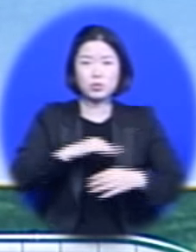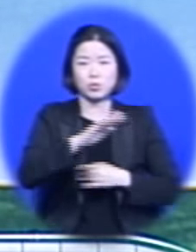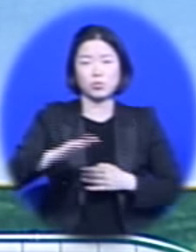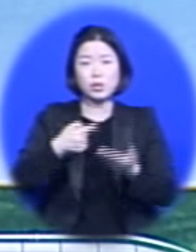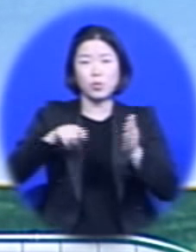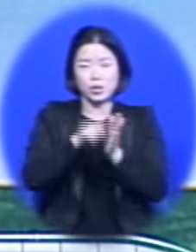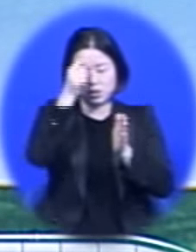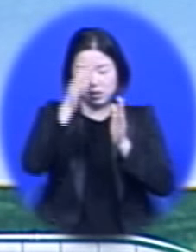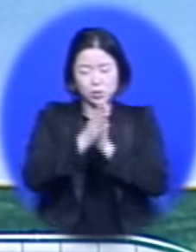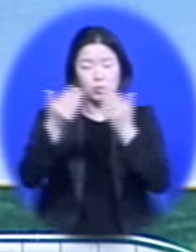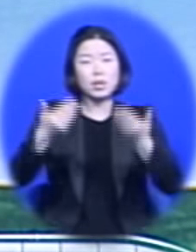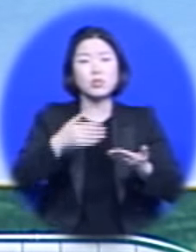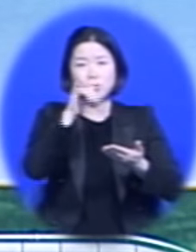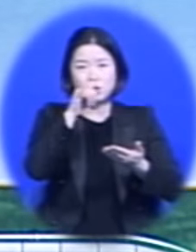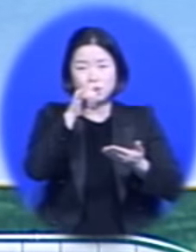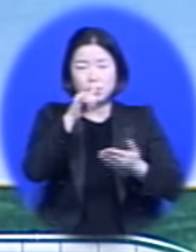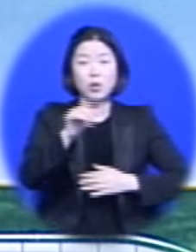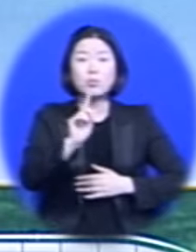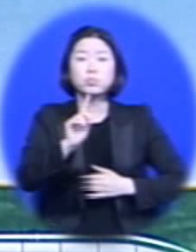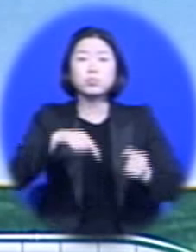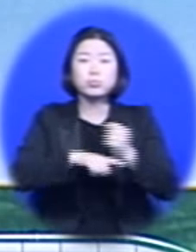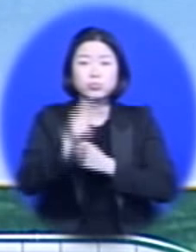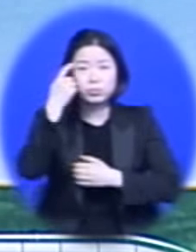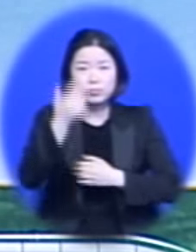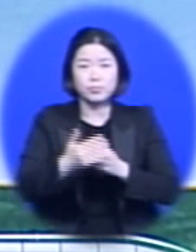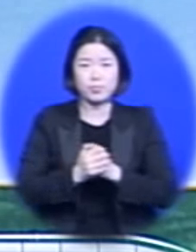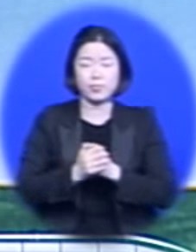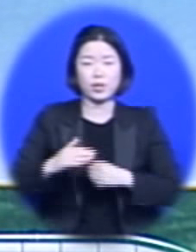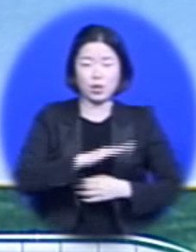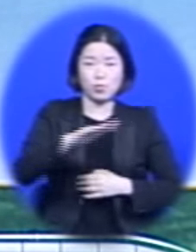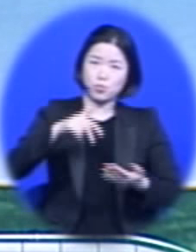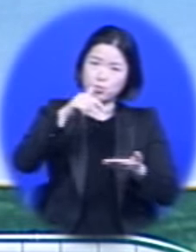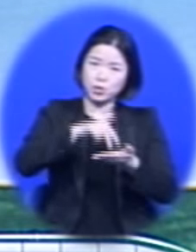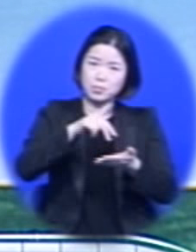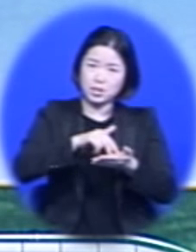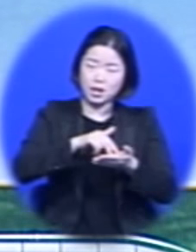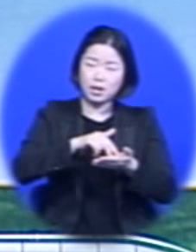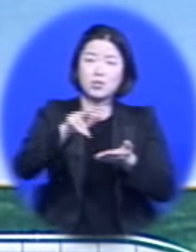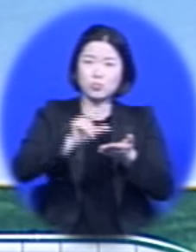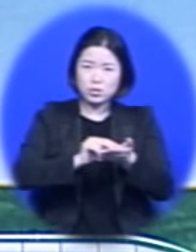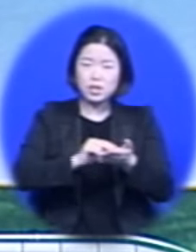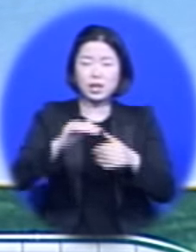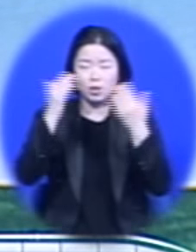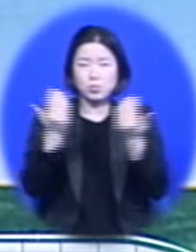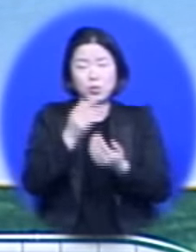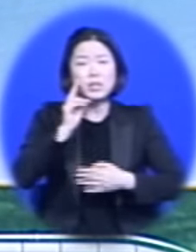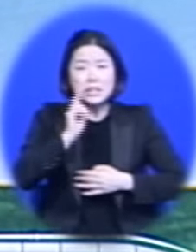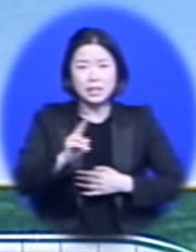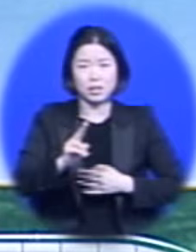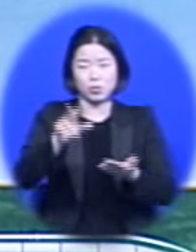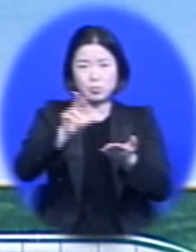위해서. 그러면 이게 무슨 뜻이죠? 우리 형편이 그렇게 심각하고